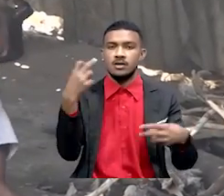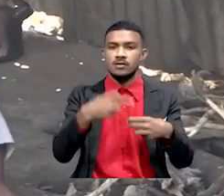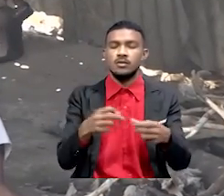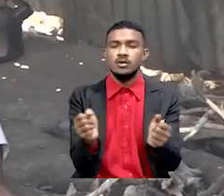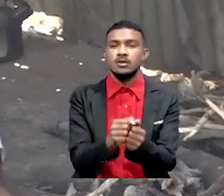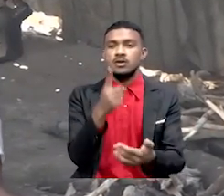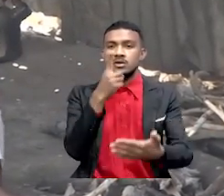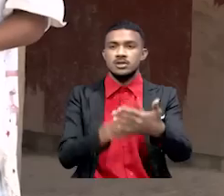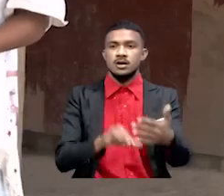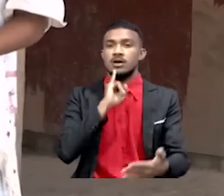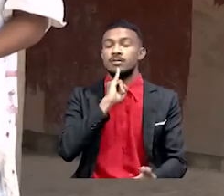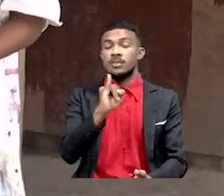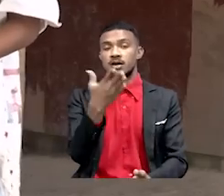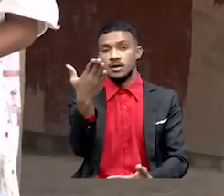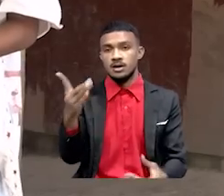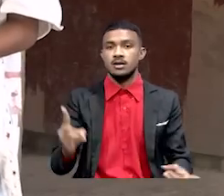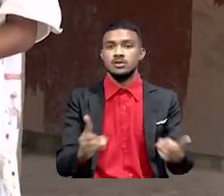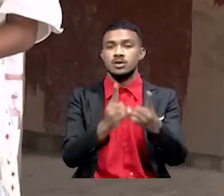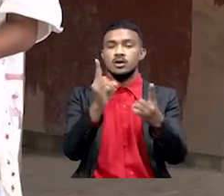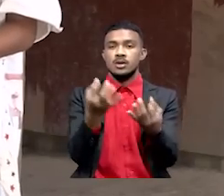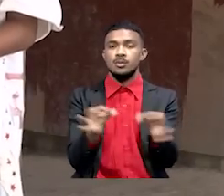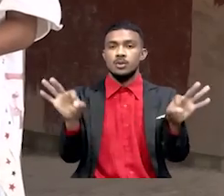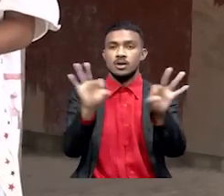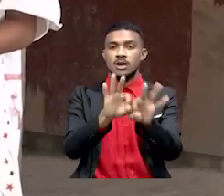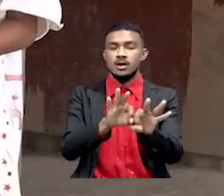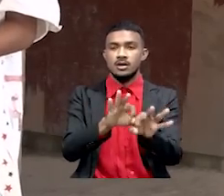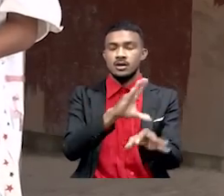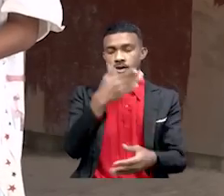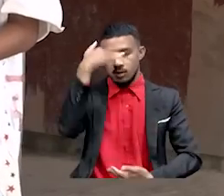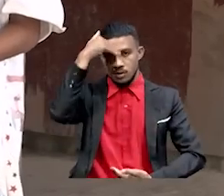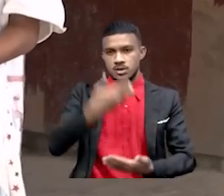hasoro, importante ne oang sira ten ki hak solok na fatin.